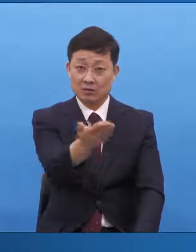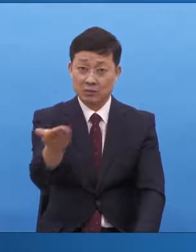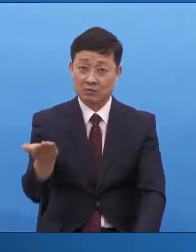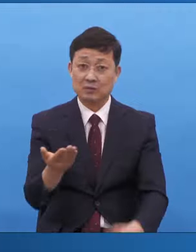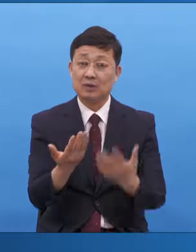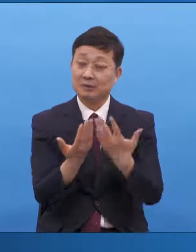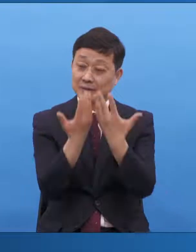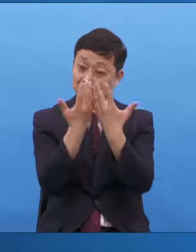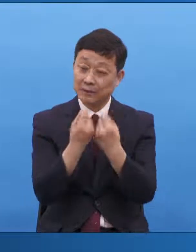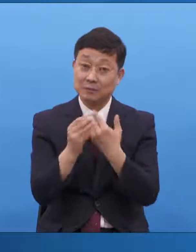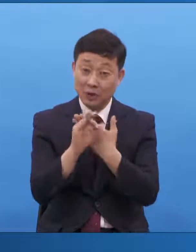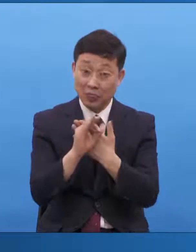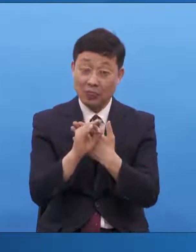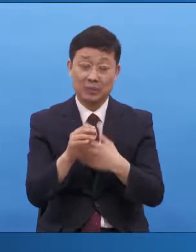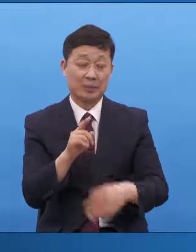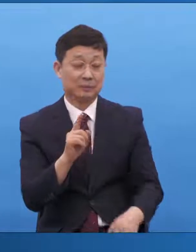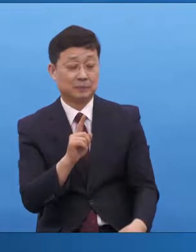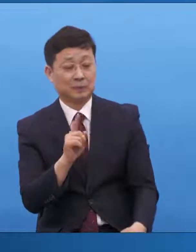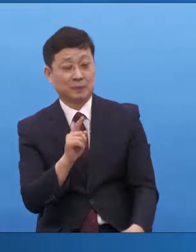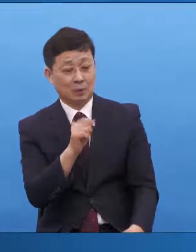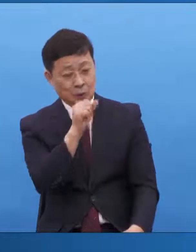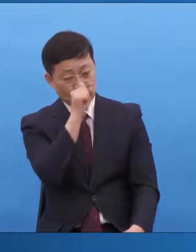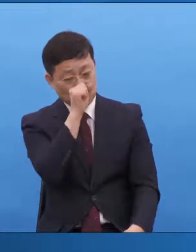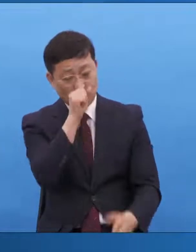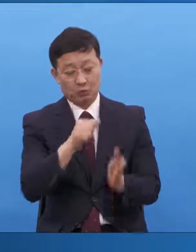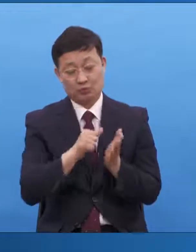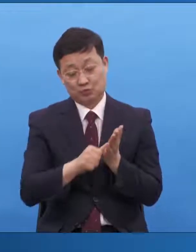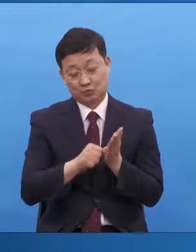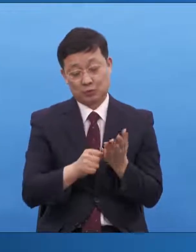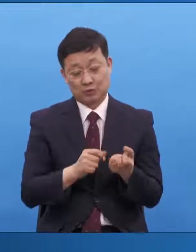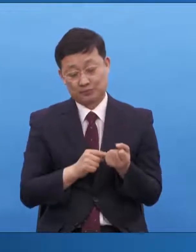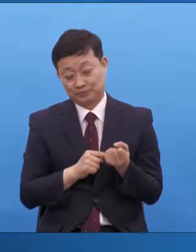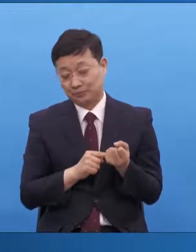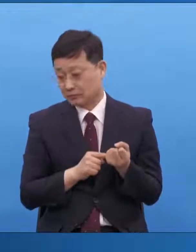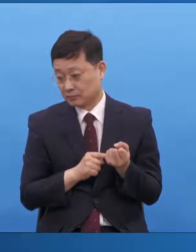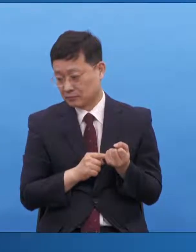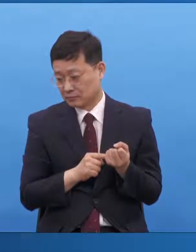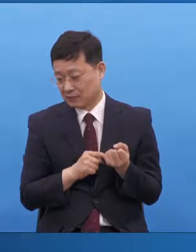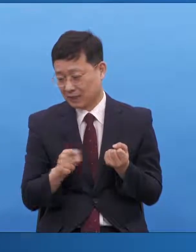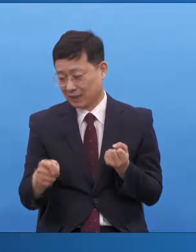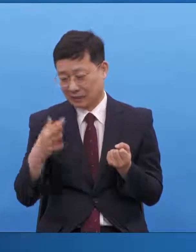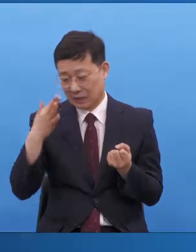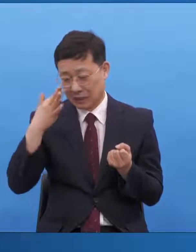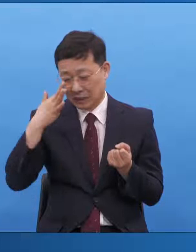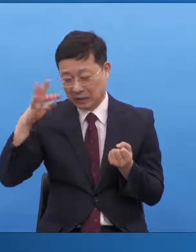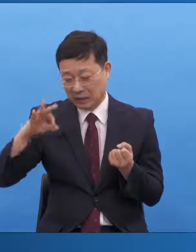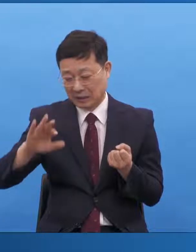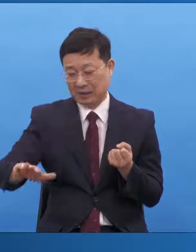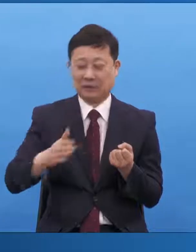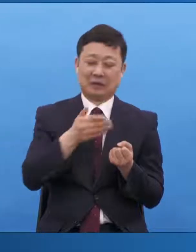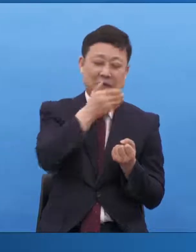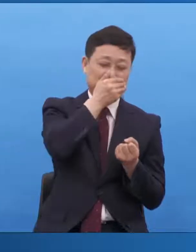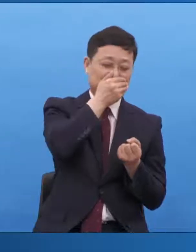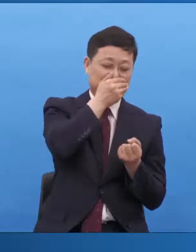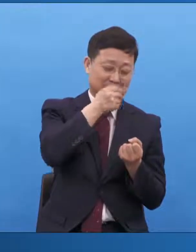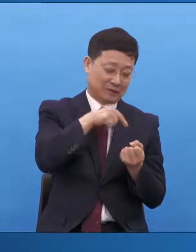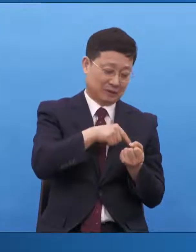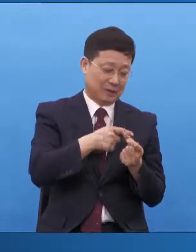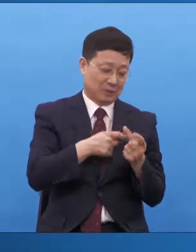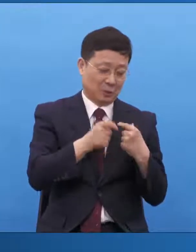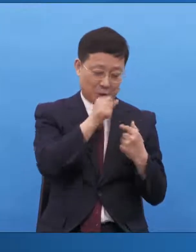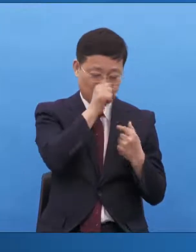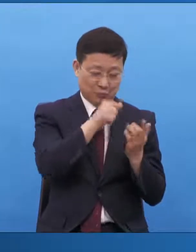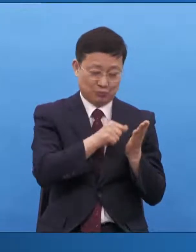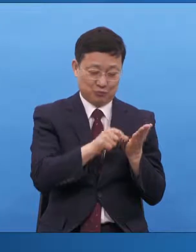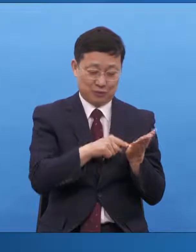들어서요. 좋은 물건을 갖고 있다가 안 좋은 물건 치다 보면 우스워요. Then for example, let's say you have something very good merchandise and then you look 그렇죠. at something